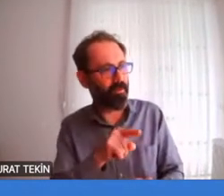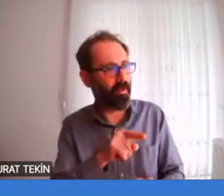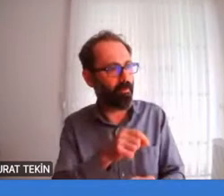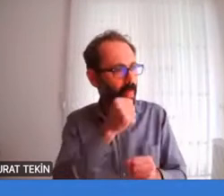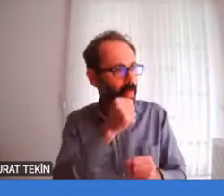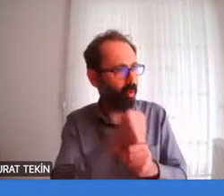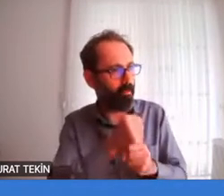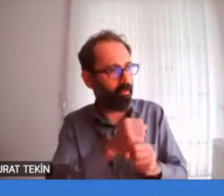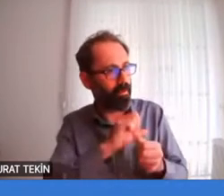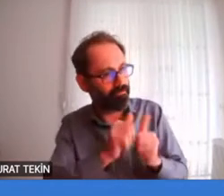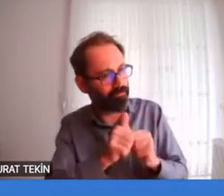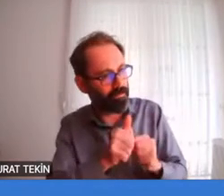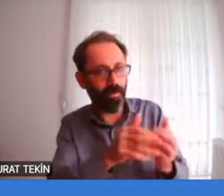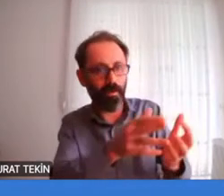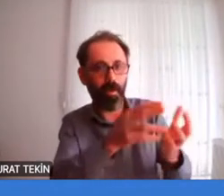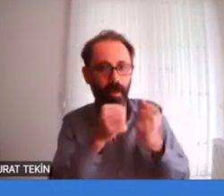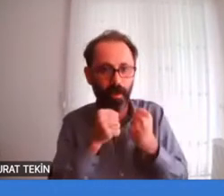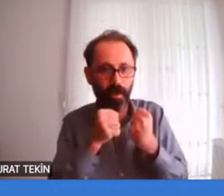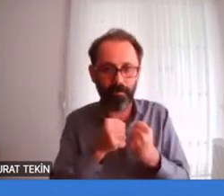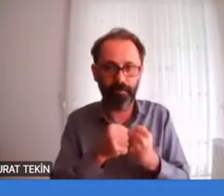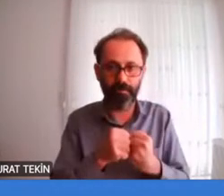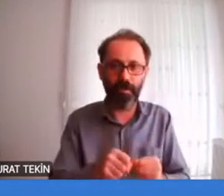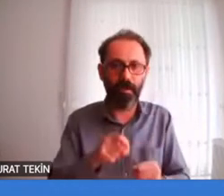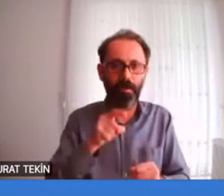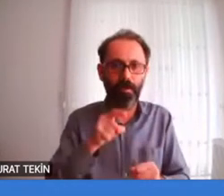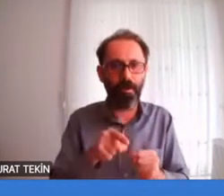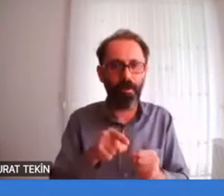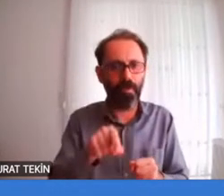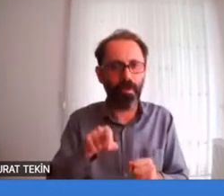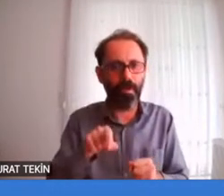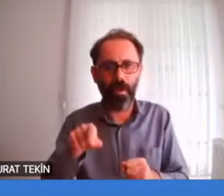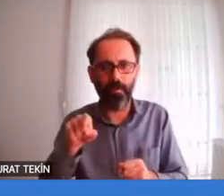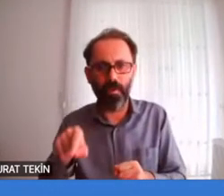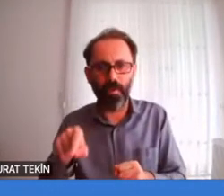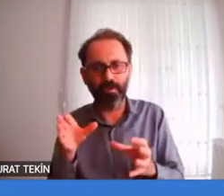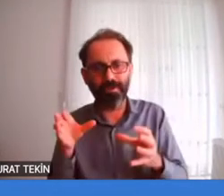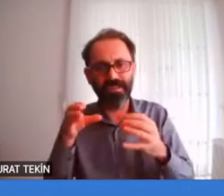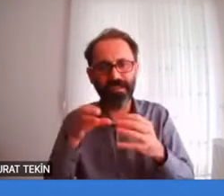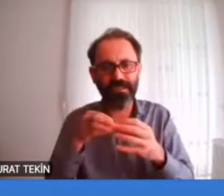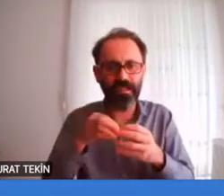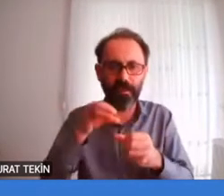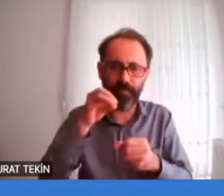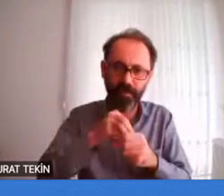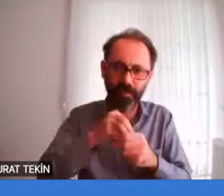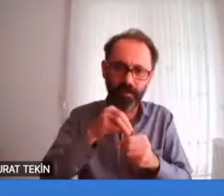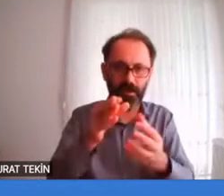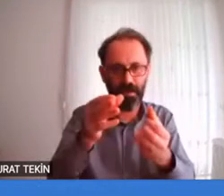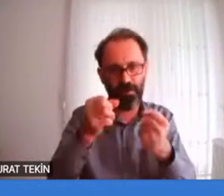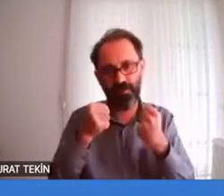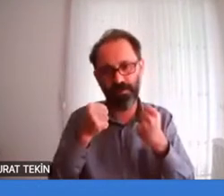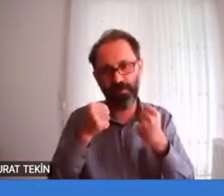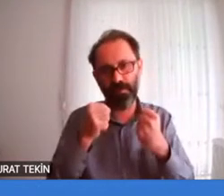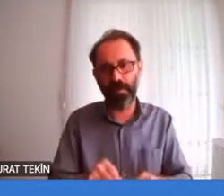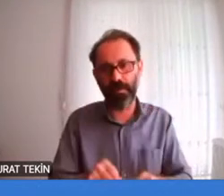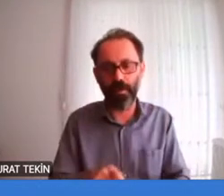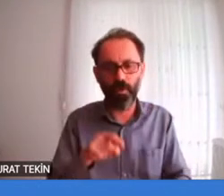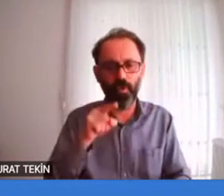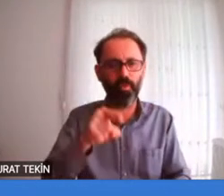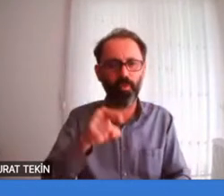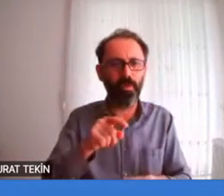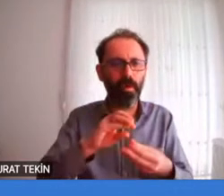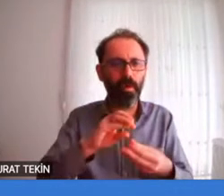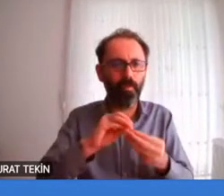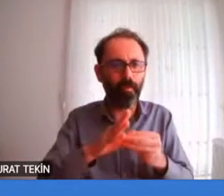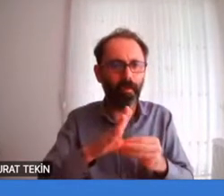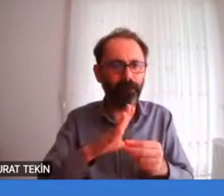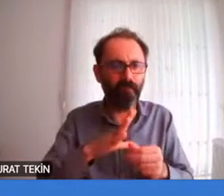reaksiyona bu tip kriterler oluyor. Bizim için bunları çözdükten sonra asıl büyük sorun geliyor. En büyük sorun